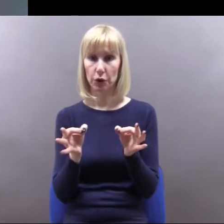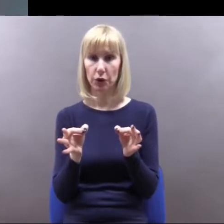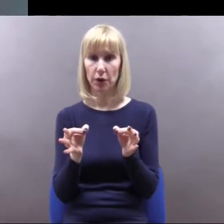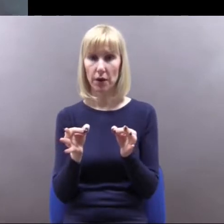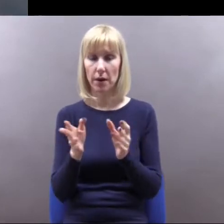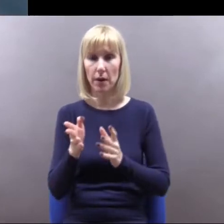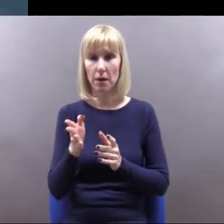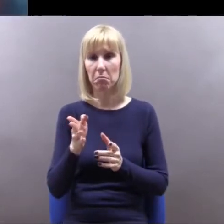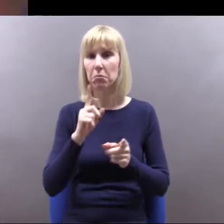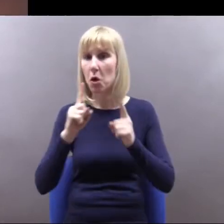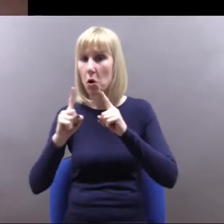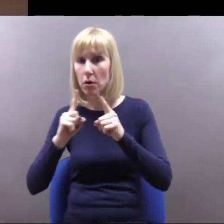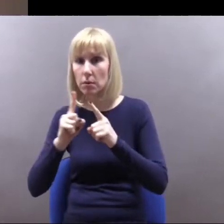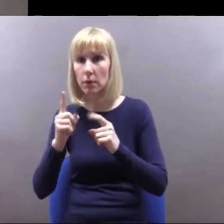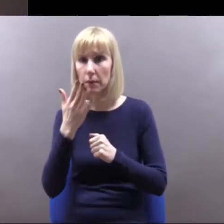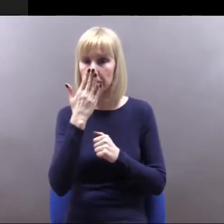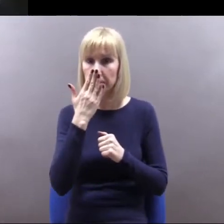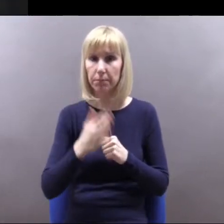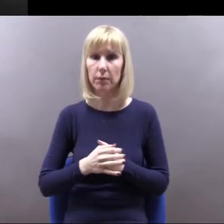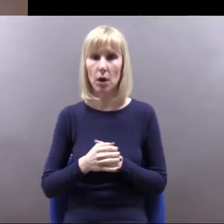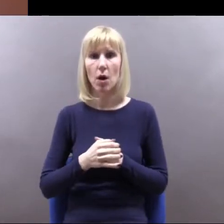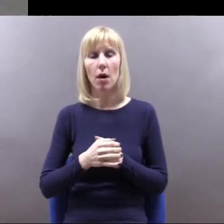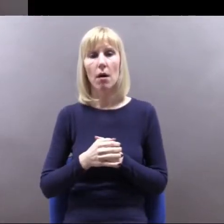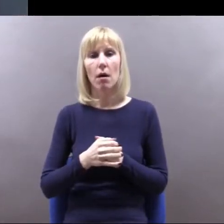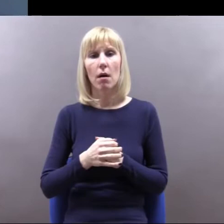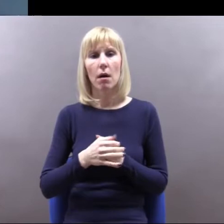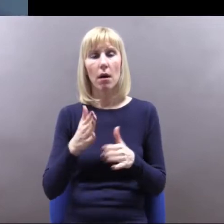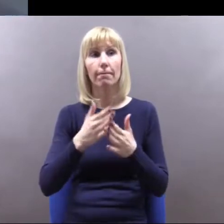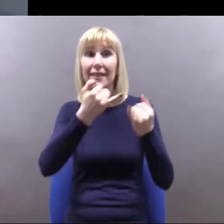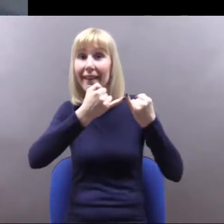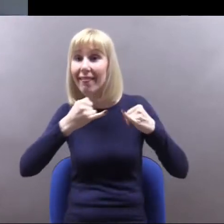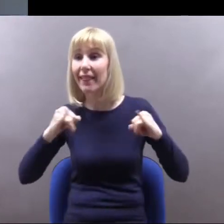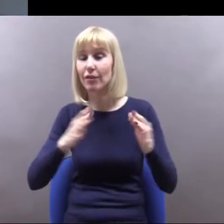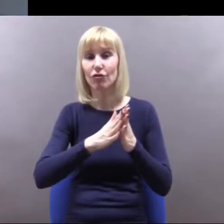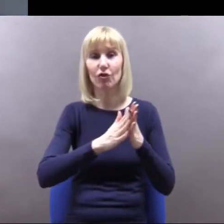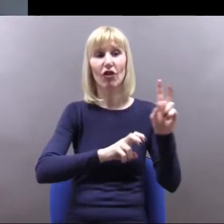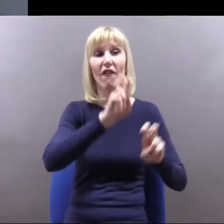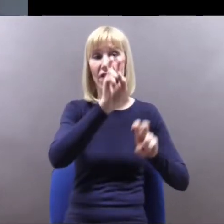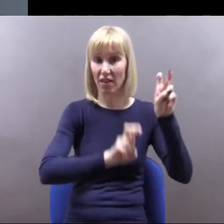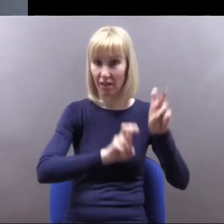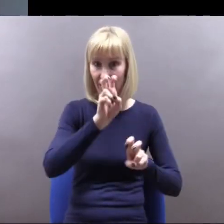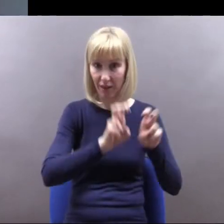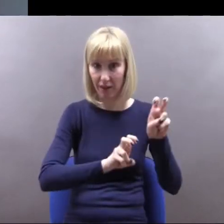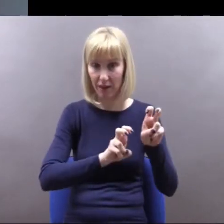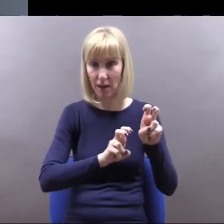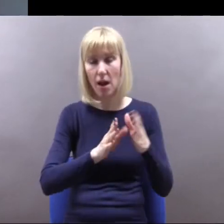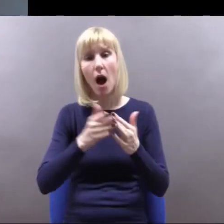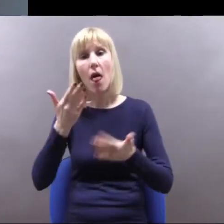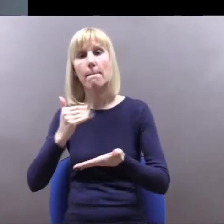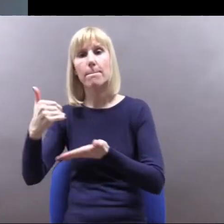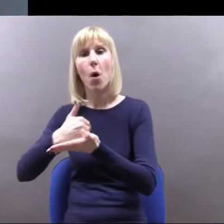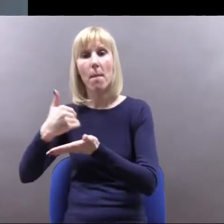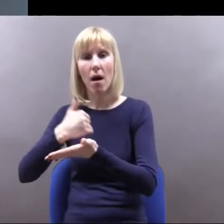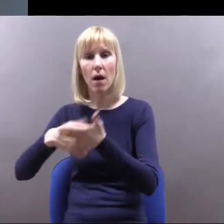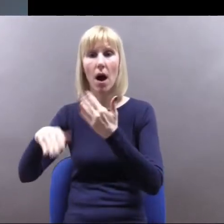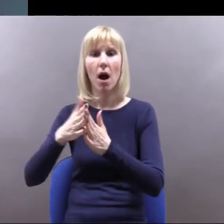Warszawa. Dzisiaj będziemy rozmawiać na temat urządzeń innych niż windy, które